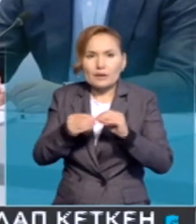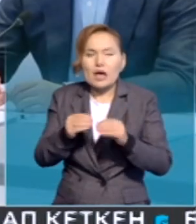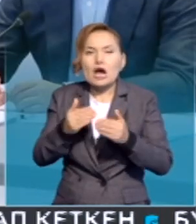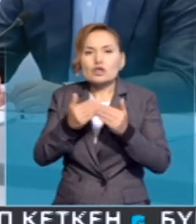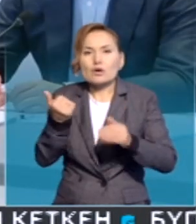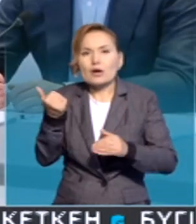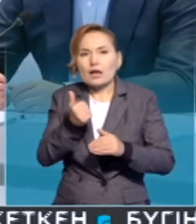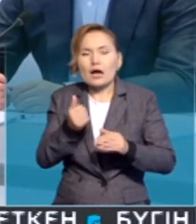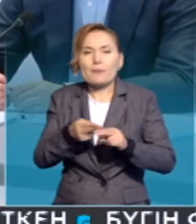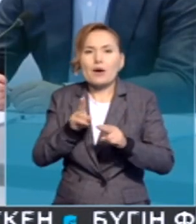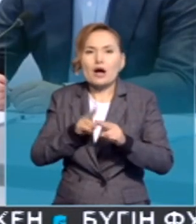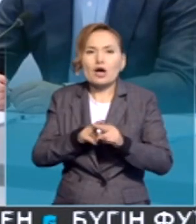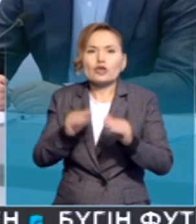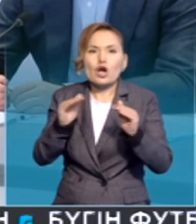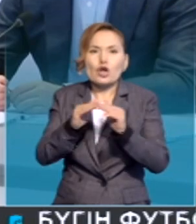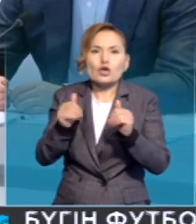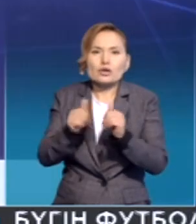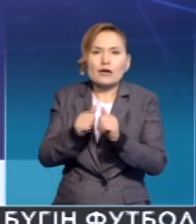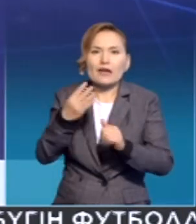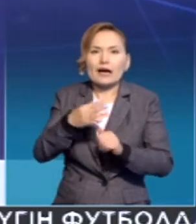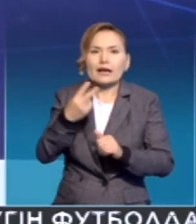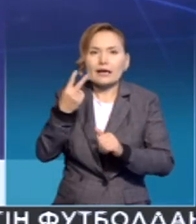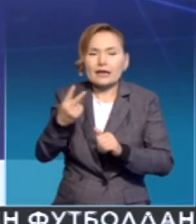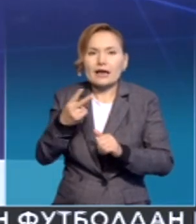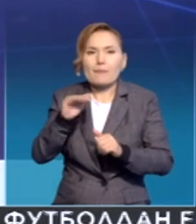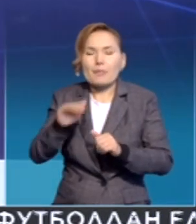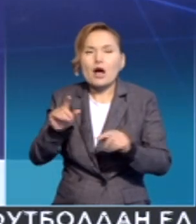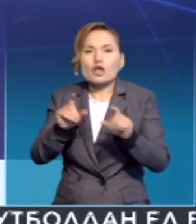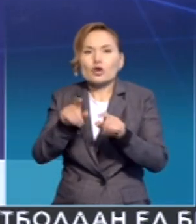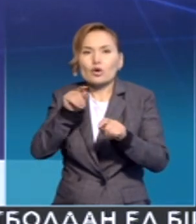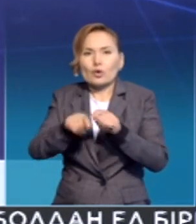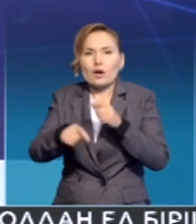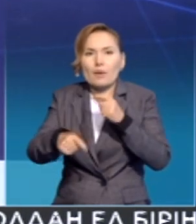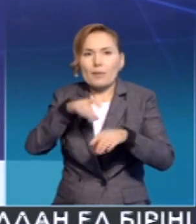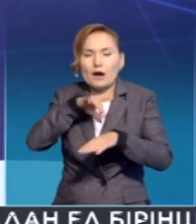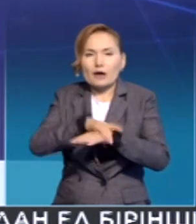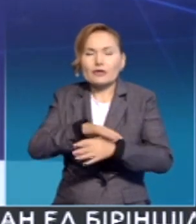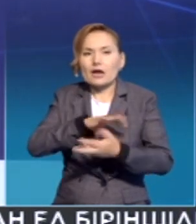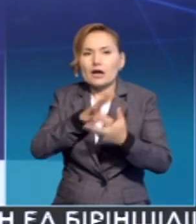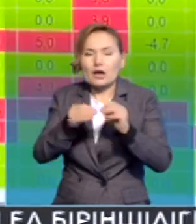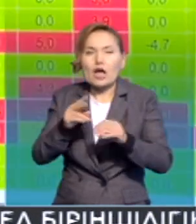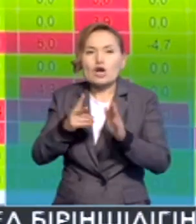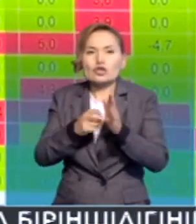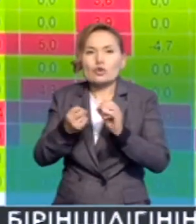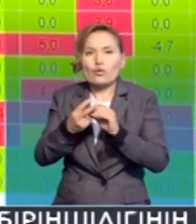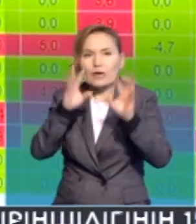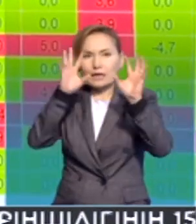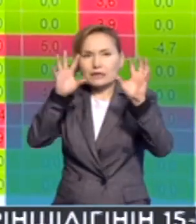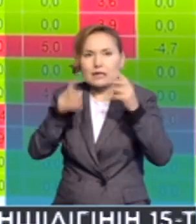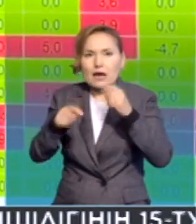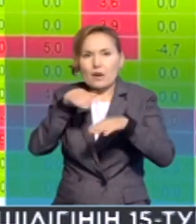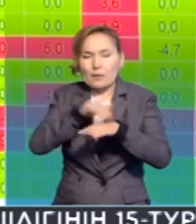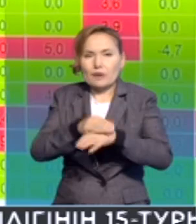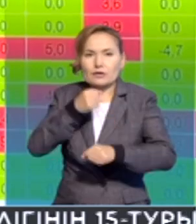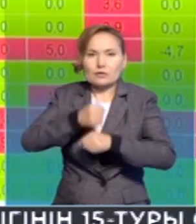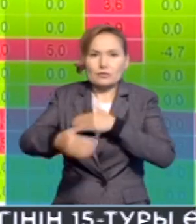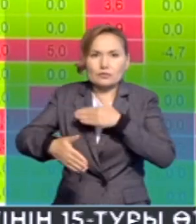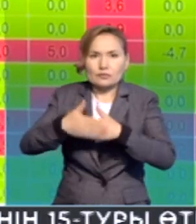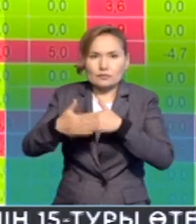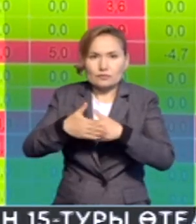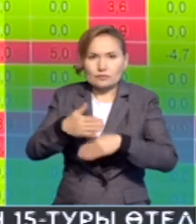Соңғы апталарда үй жанындағы 42 мыңнан астам дүкенге рейд жүргізілген. Нәтижесінде 712 заң бұзушылығы анықталып, қажетті шаралар